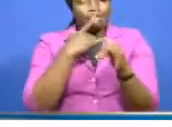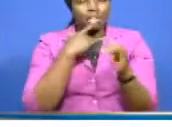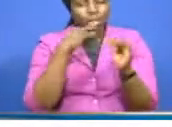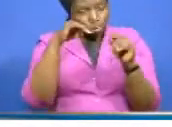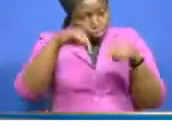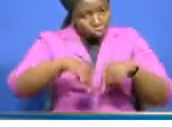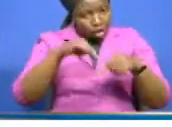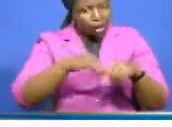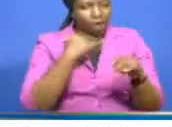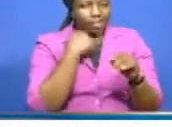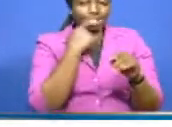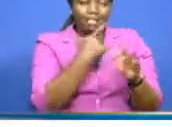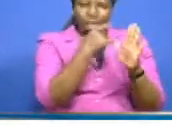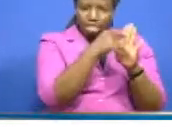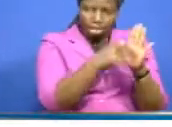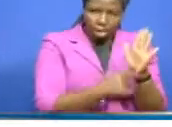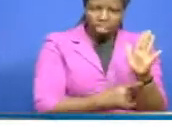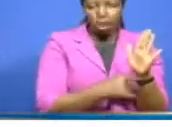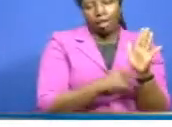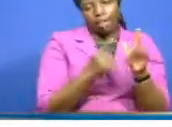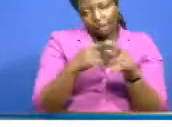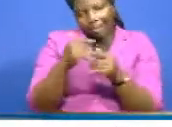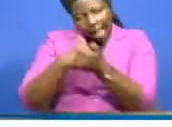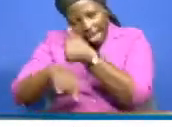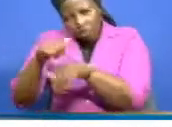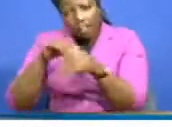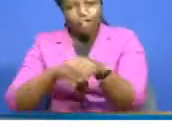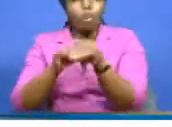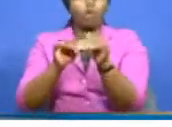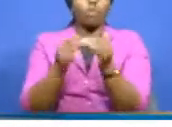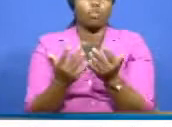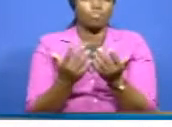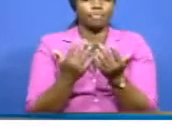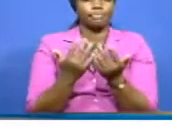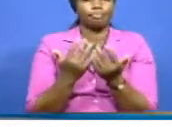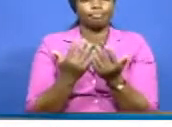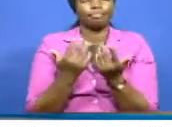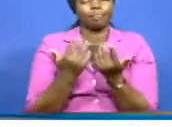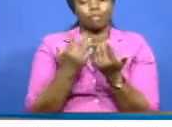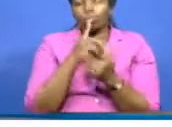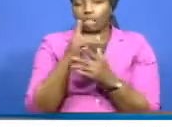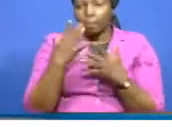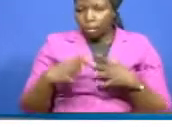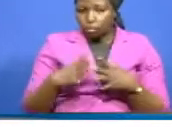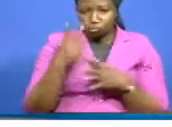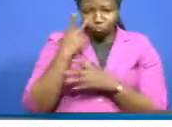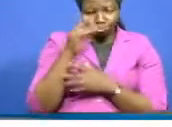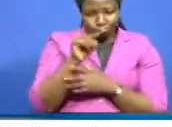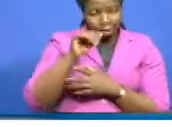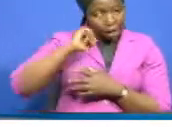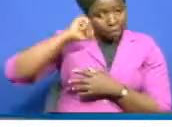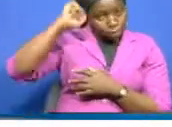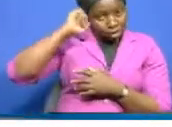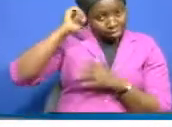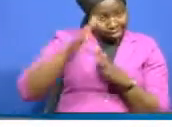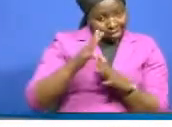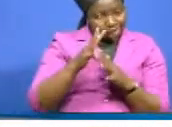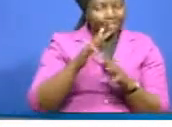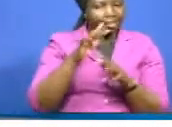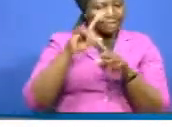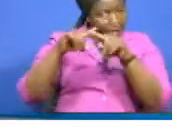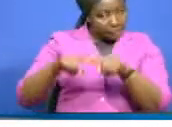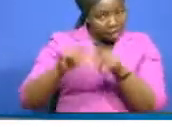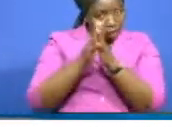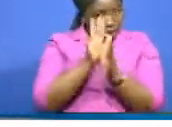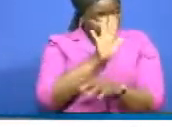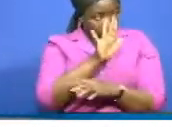leo, wacha litendwe. Kwa hivyo hapa wataangalia huyu mwanasiasa kulingana na kazi ambayo aliyokuwa akifanya. Kama wameona amekuwa